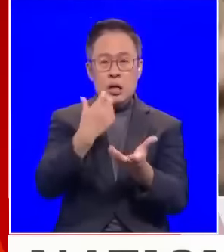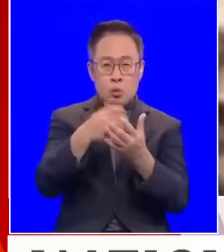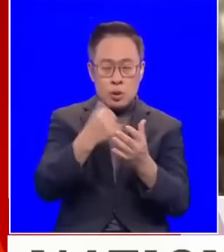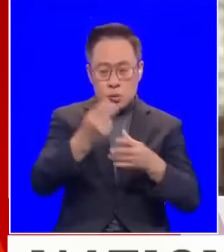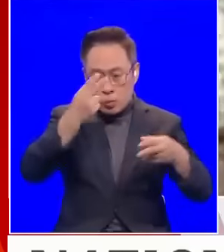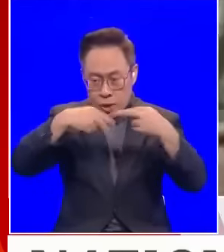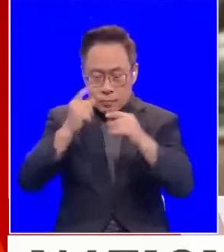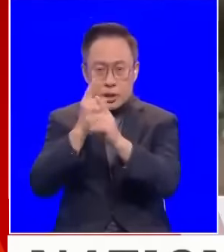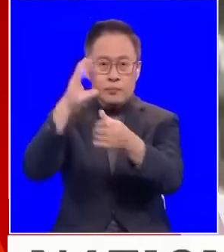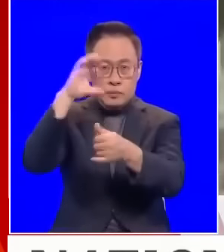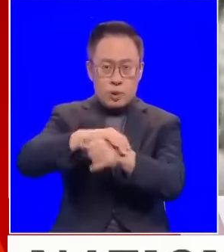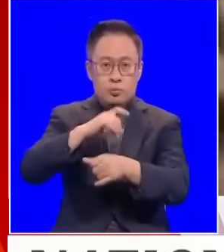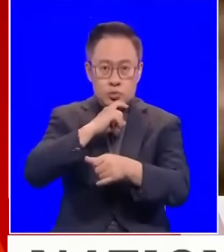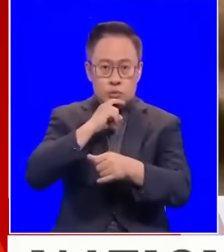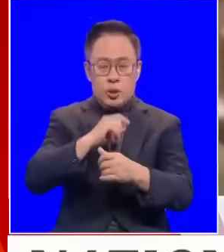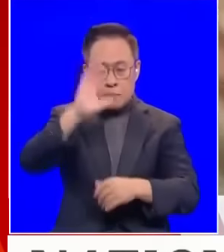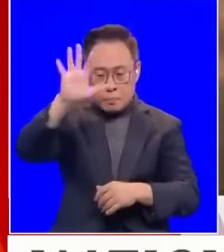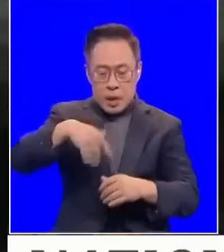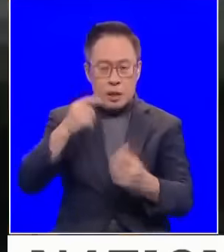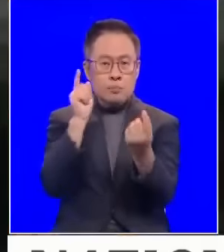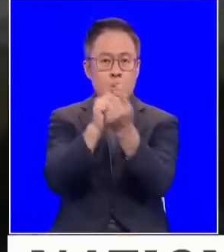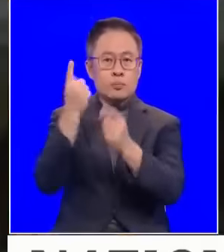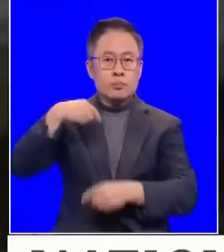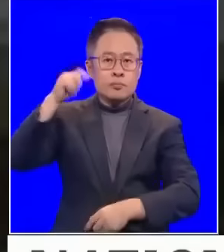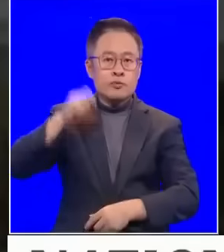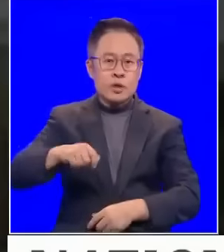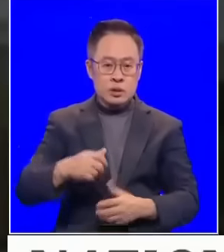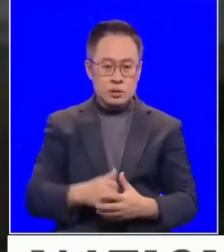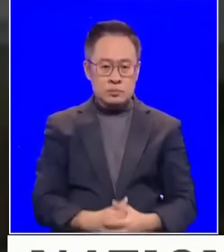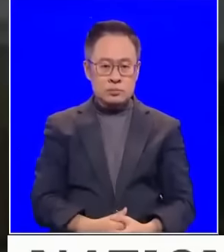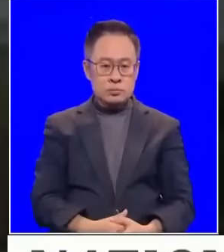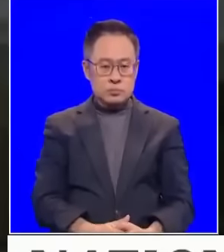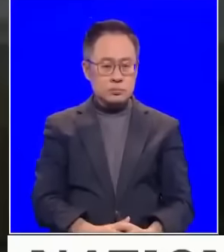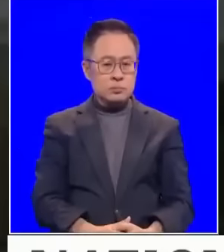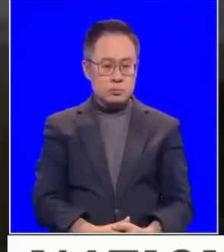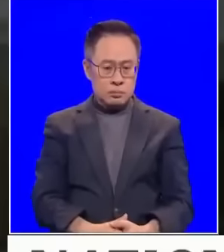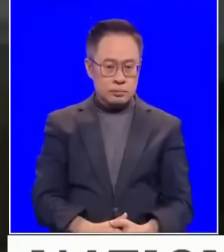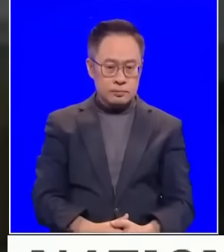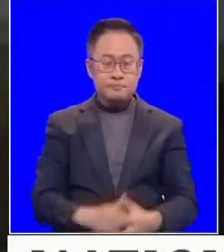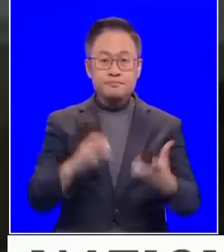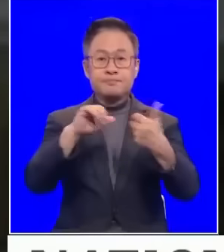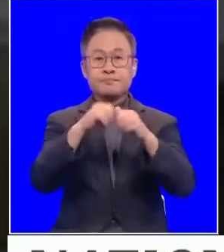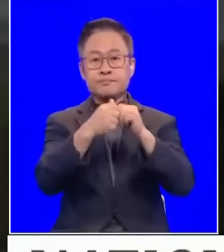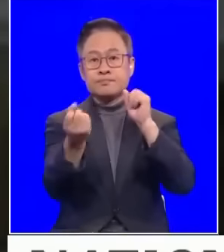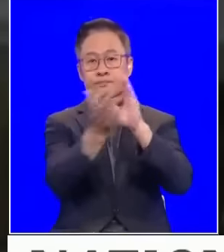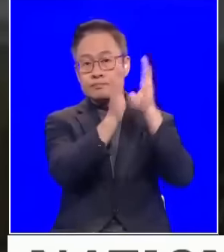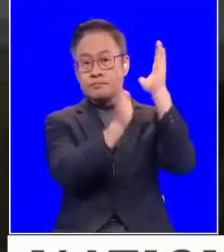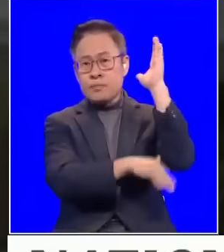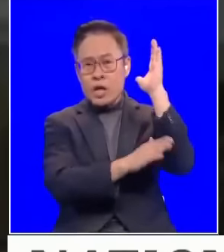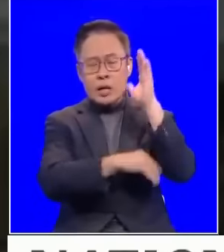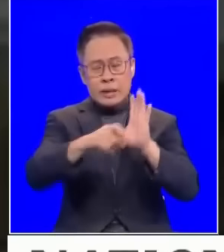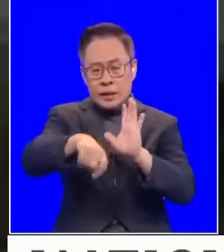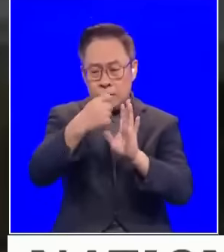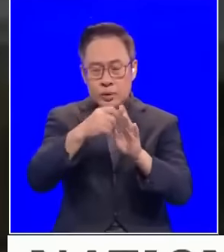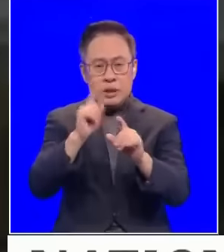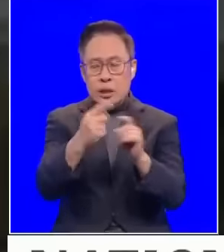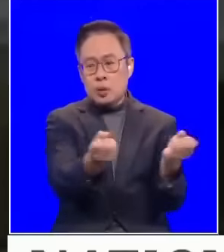านนี้ด้วยไปฟังเสียงค่ะ ผมว่าเงื่อนไขภาคใต้มีอยู่ตลอดแล้วอยากจะเรียนว่